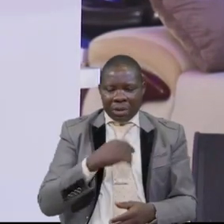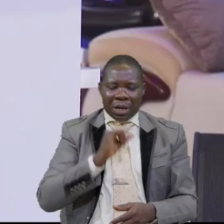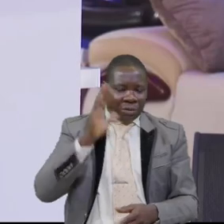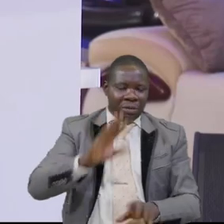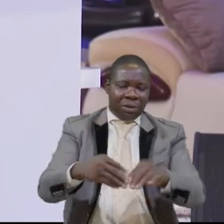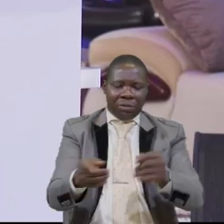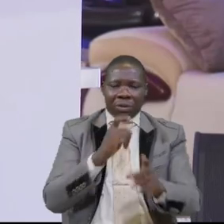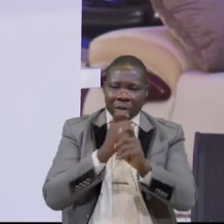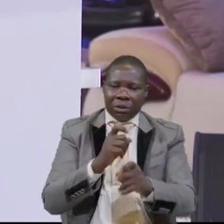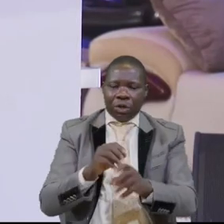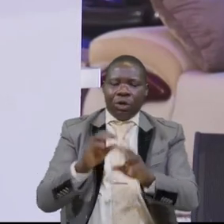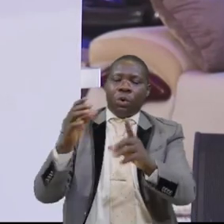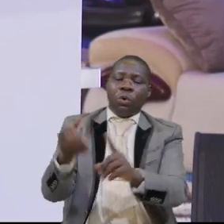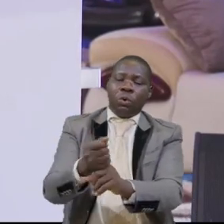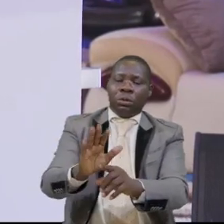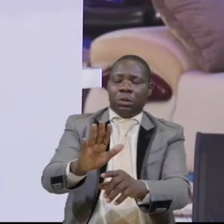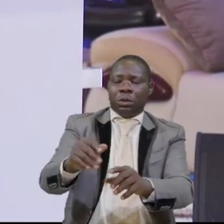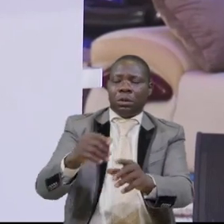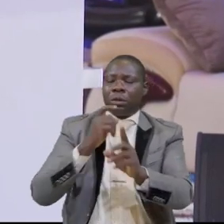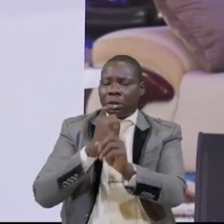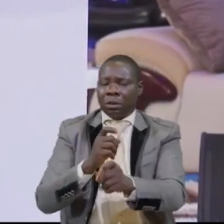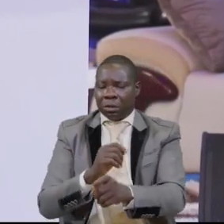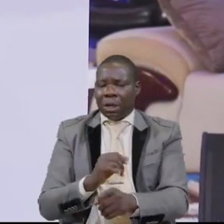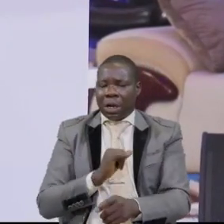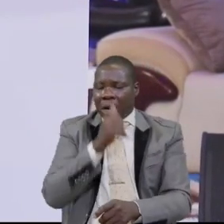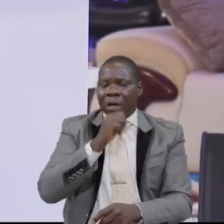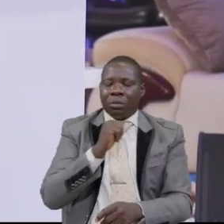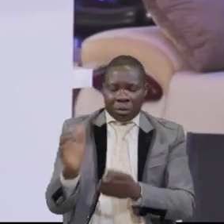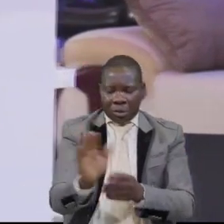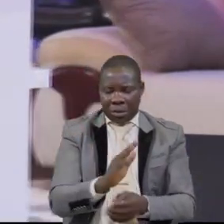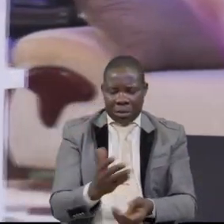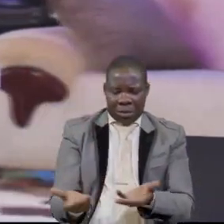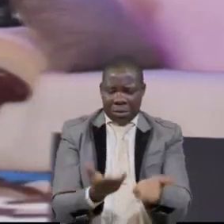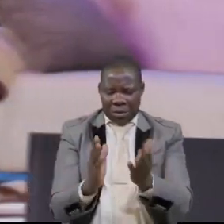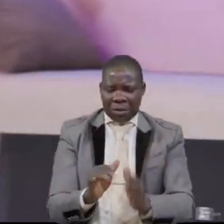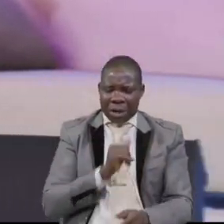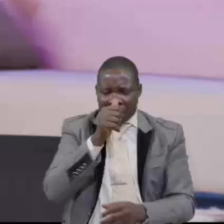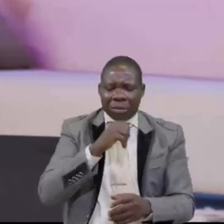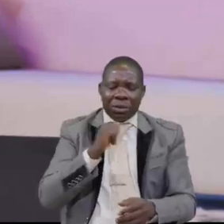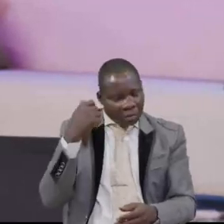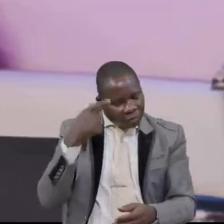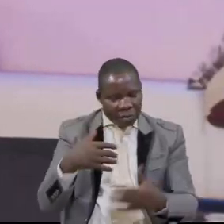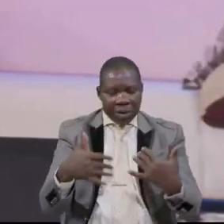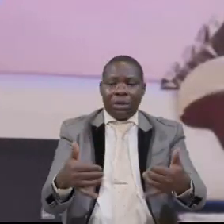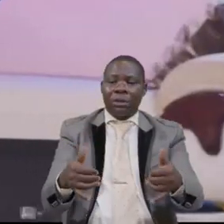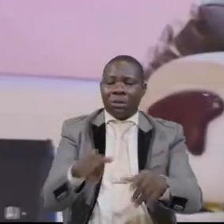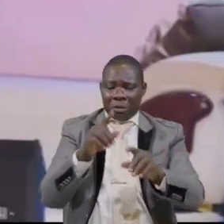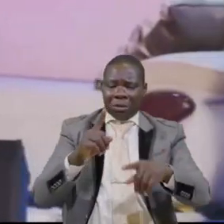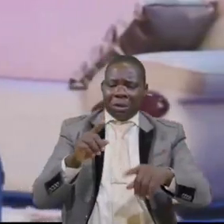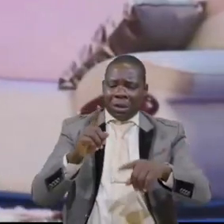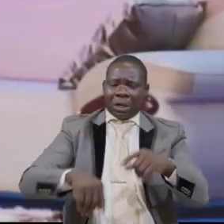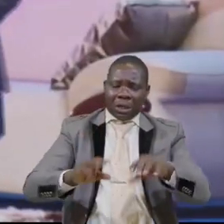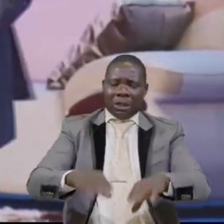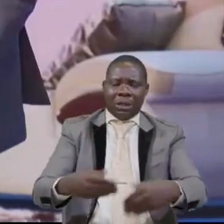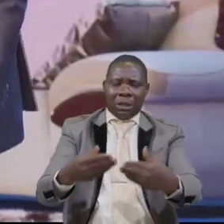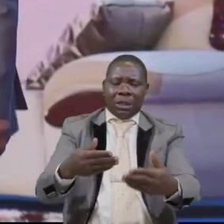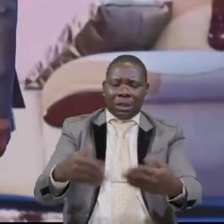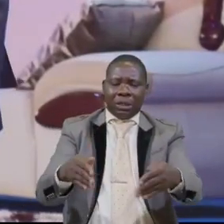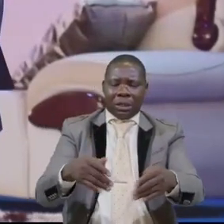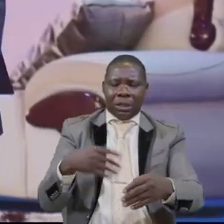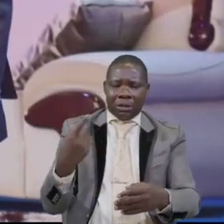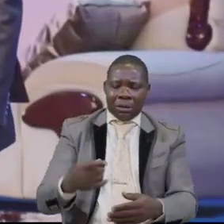Je suis venu ici. Je ne suis pas à vendre. Je ne peux pas vendre les dons que tu ne peux pas